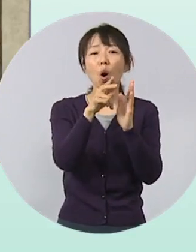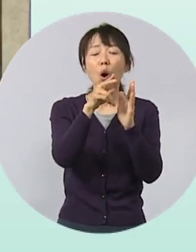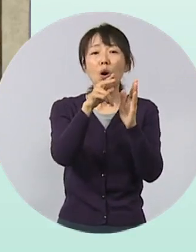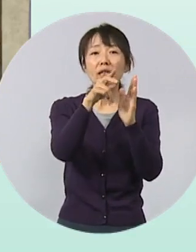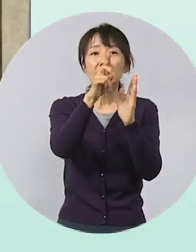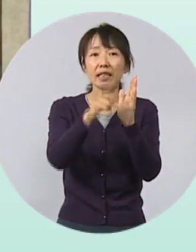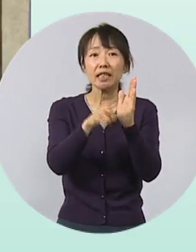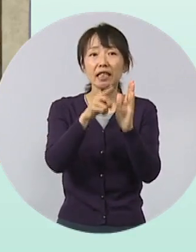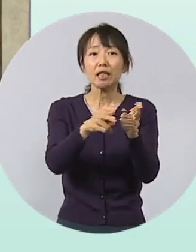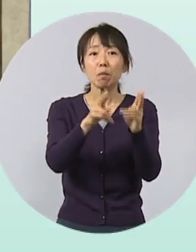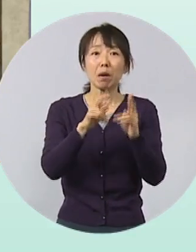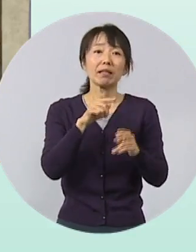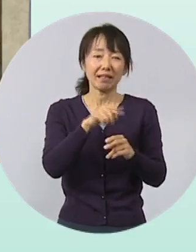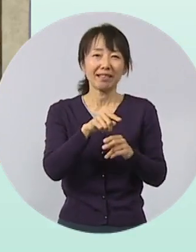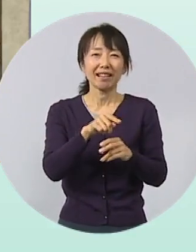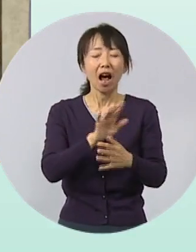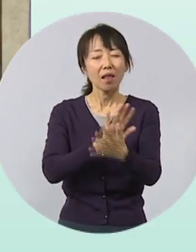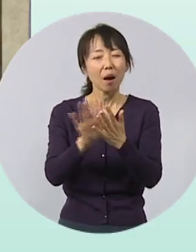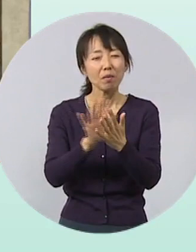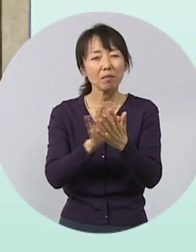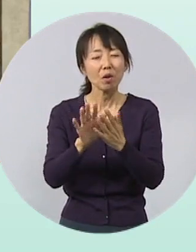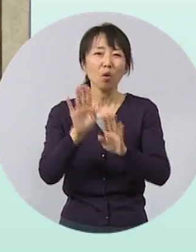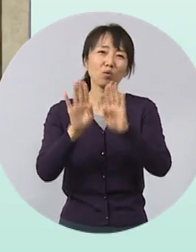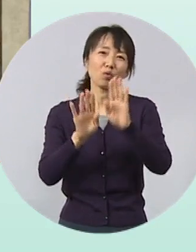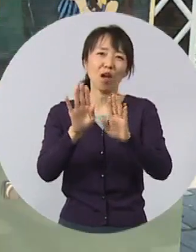わう風景が描かれています。